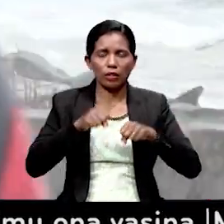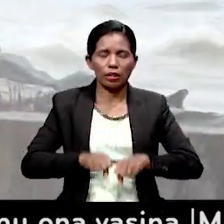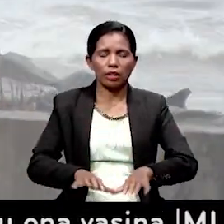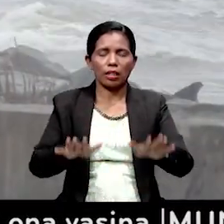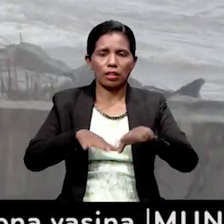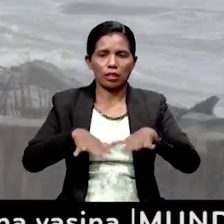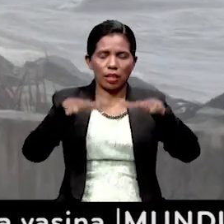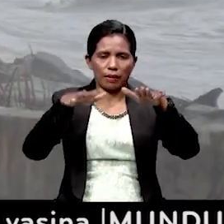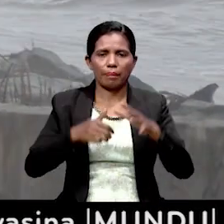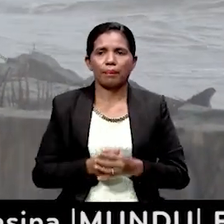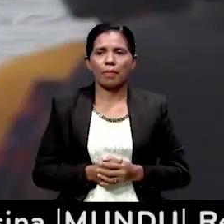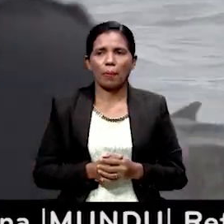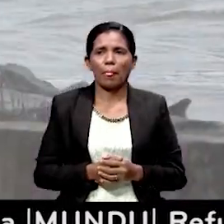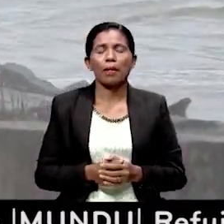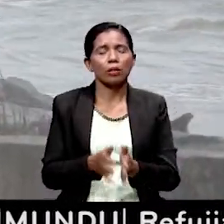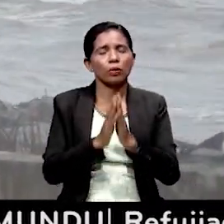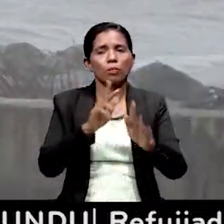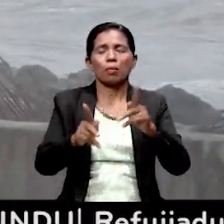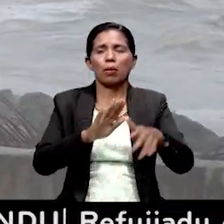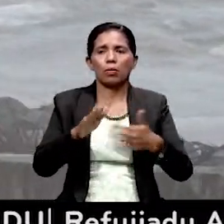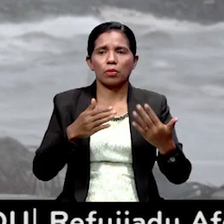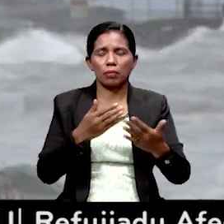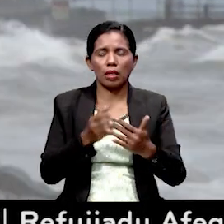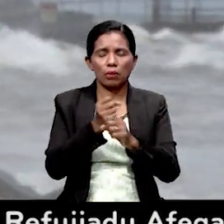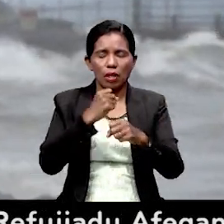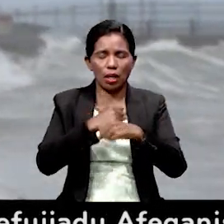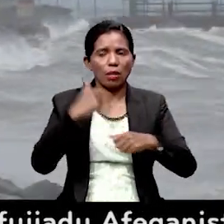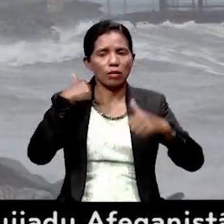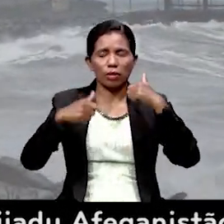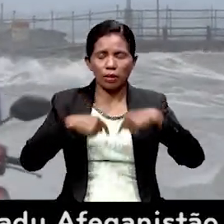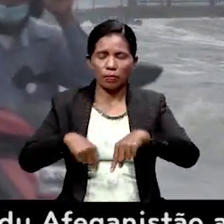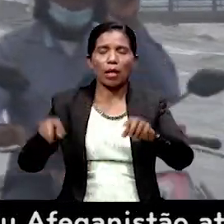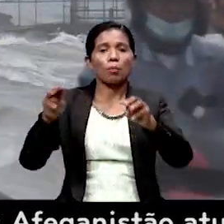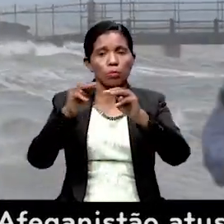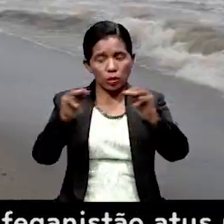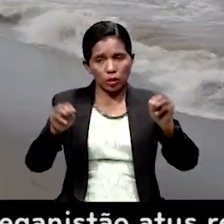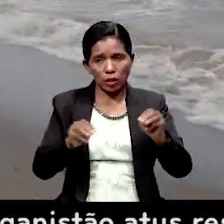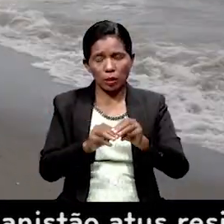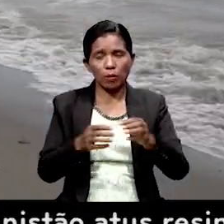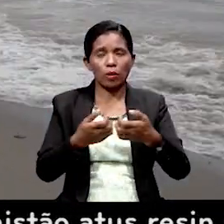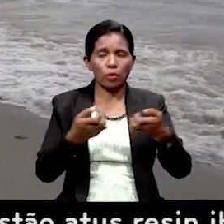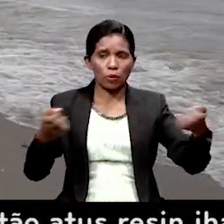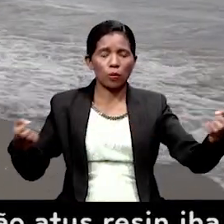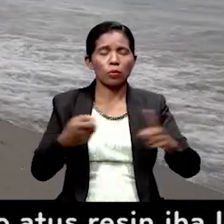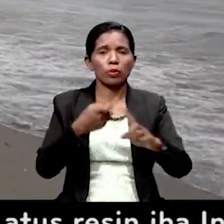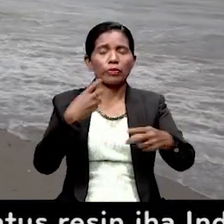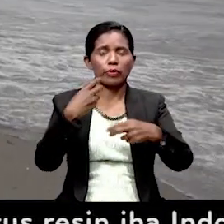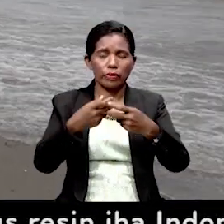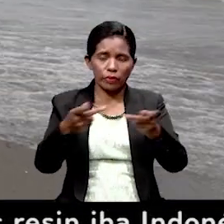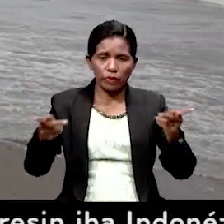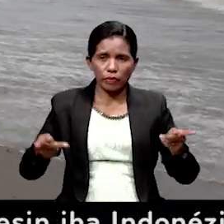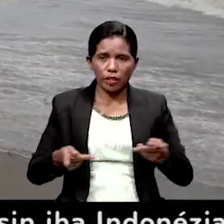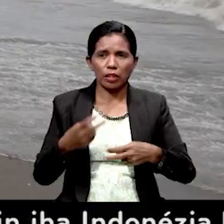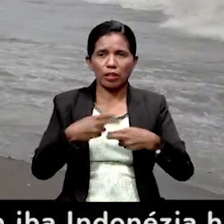maritima. Husu ba komunidade nebe atu halau atividade ba munisipiu tau atensau no hadokan husi fatin risku hanesan